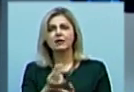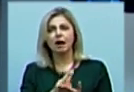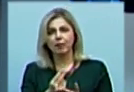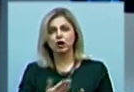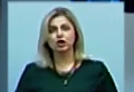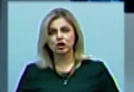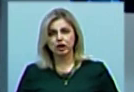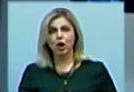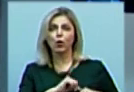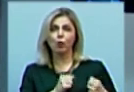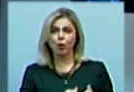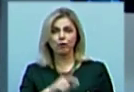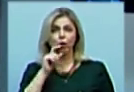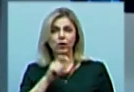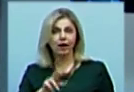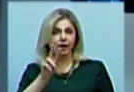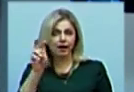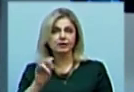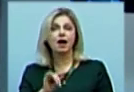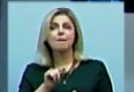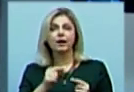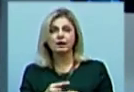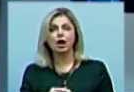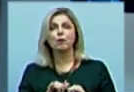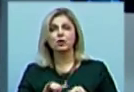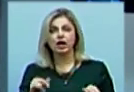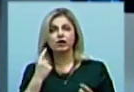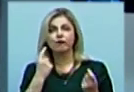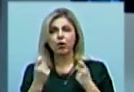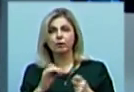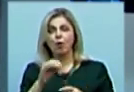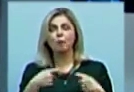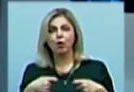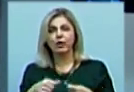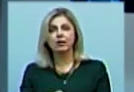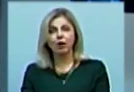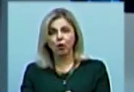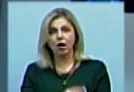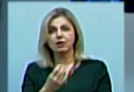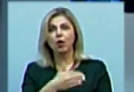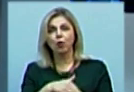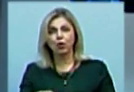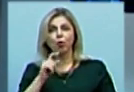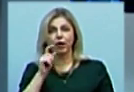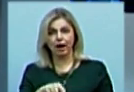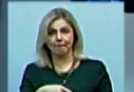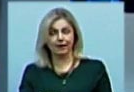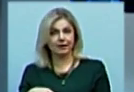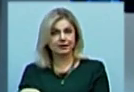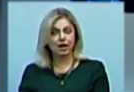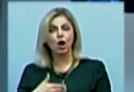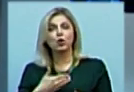любові, Україна», мета якої – протидія поширенню інформації про продаж наркотиків на вулицях українських міст.